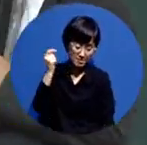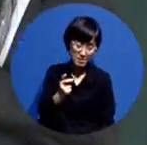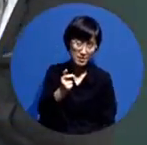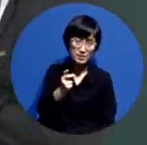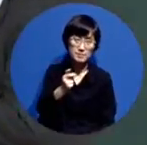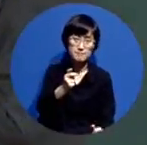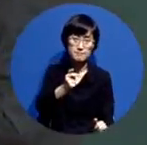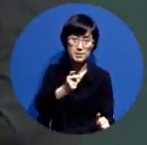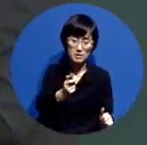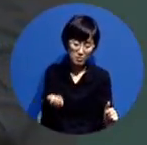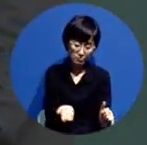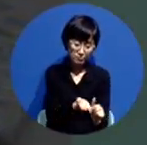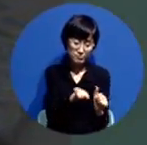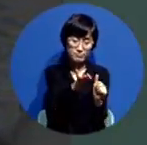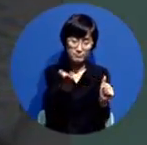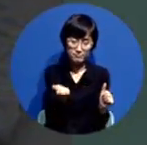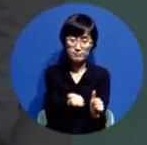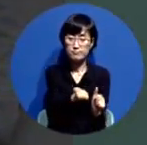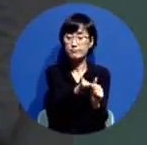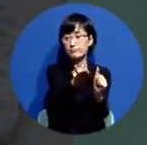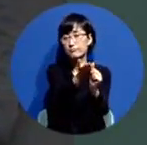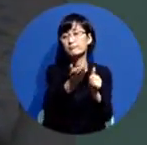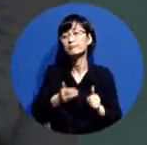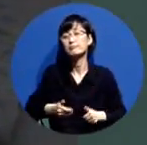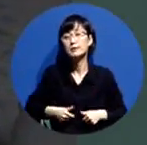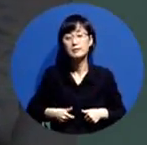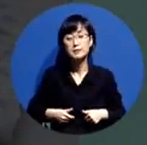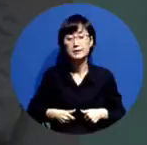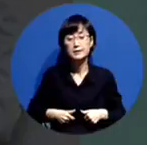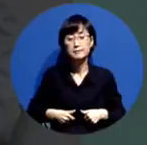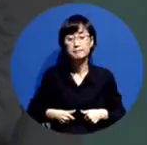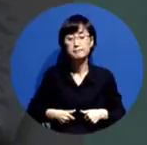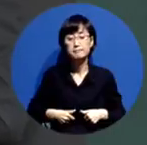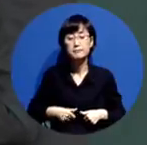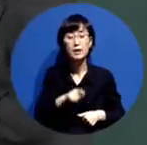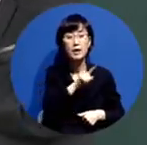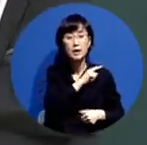成为在耶稣基督的恩典上刚强起来的 remnant。 그래서 가장 중요한 것이 이 영적 힘입니다.